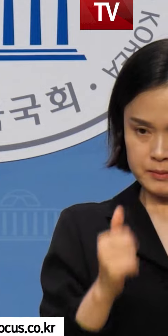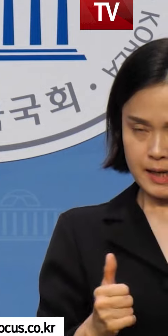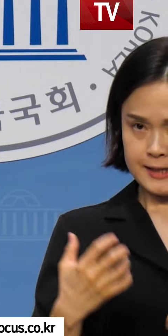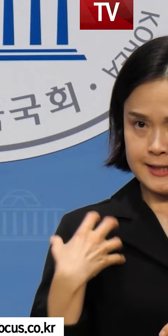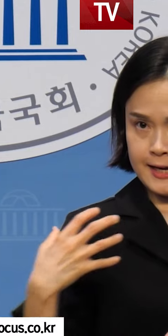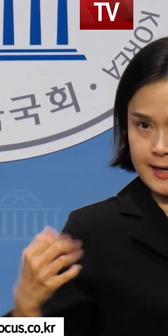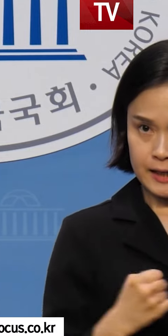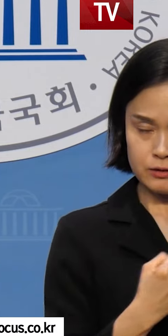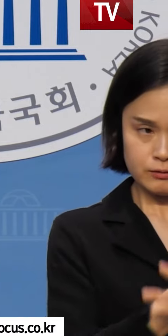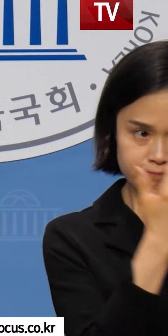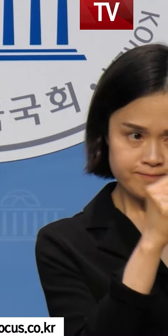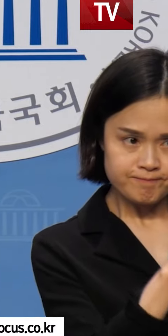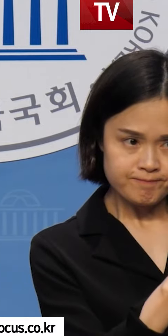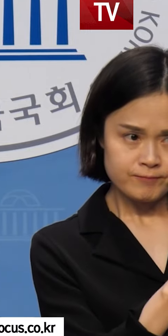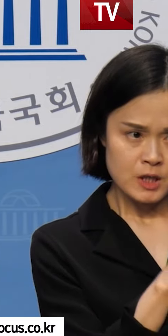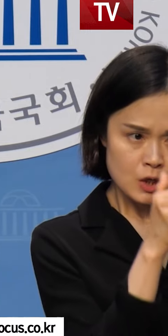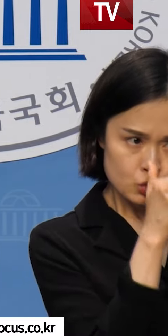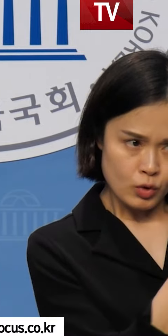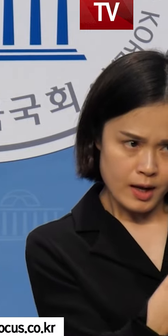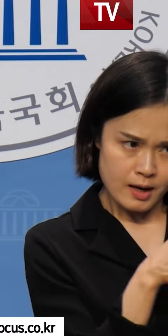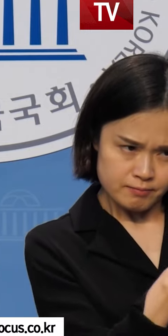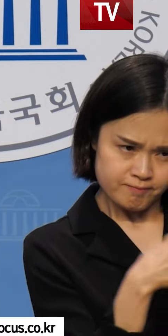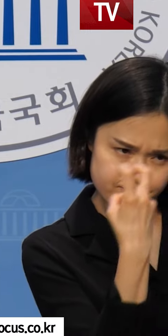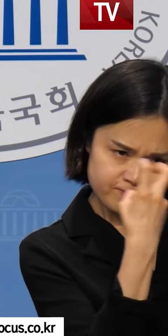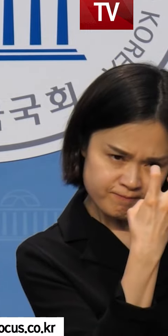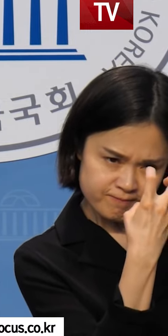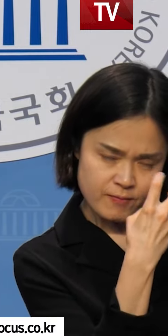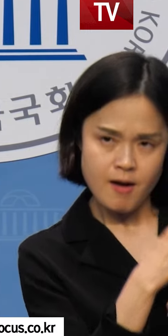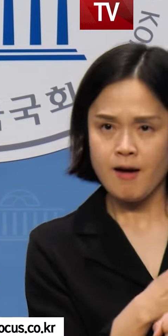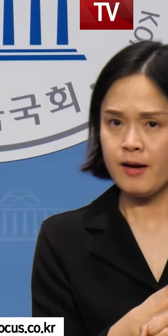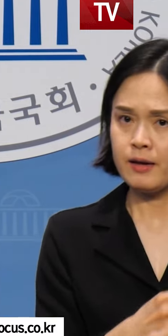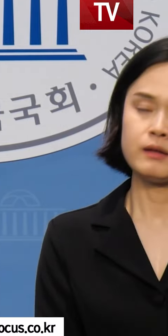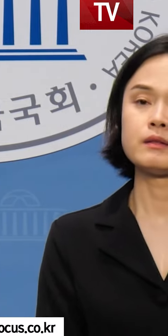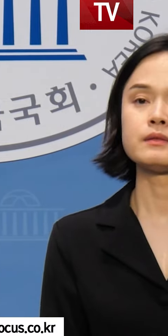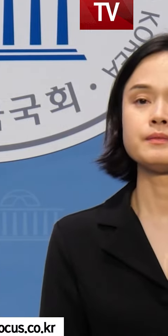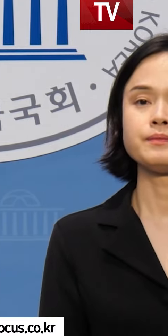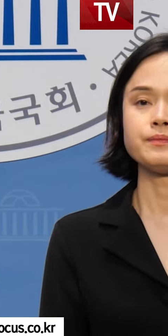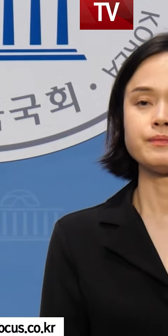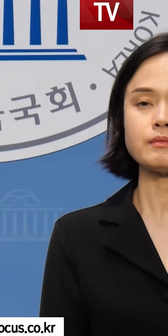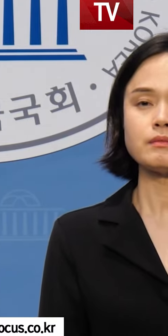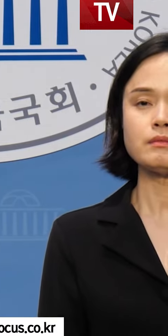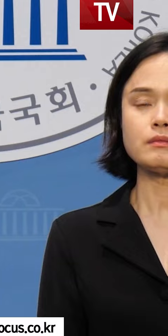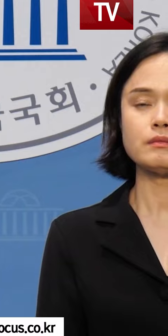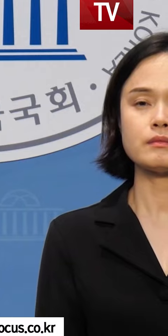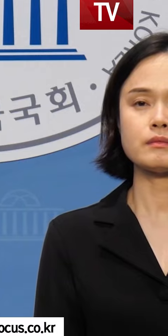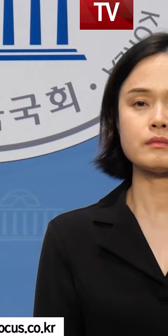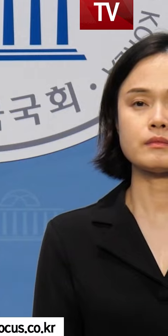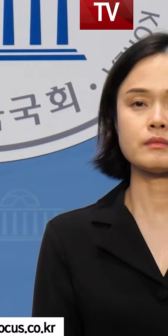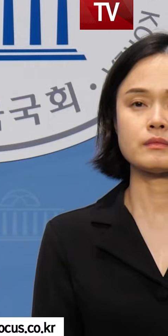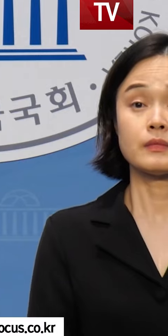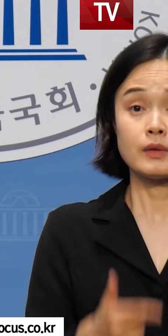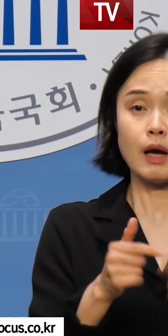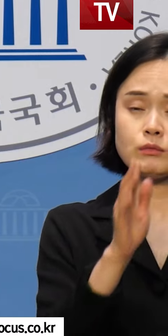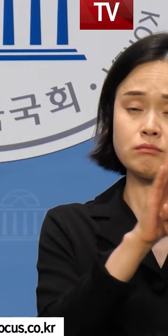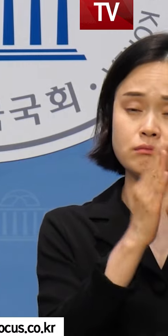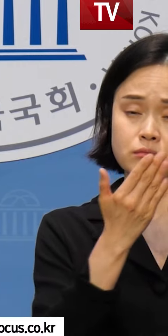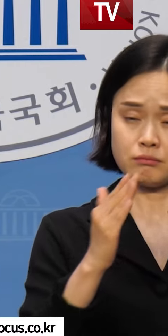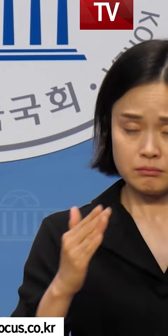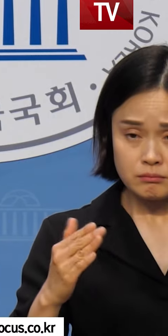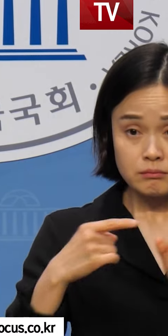광기를 반드시 제압할 것입니다. 남산 오동나무 잎이 떨어지면 가을이 온 줄 알아야